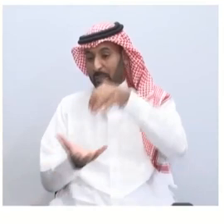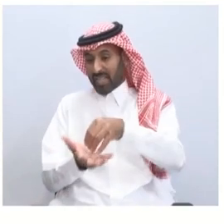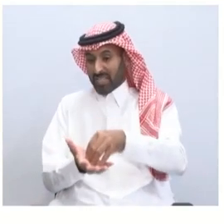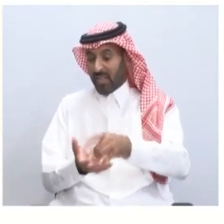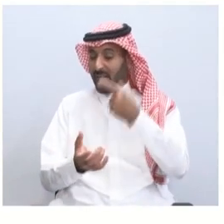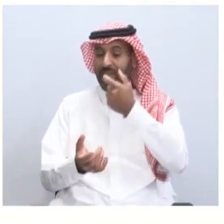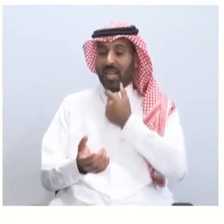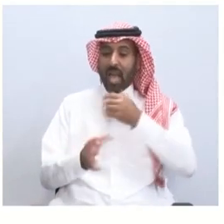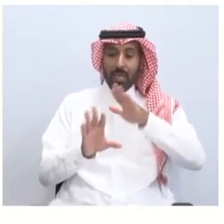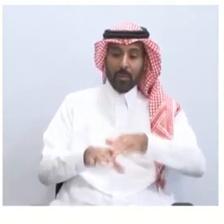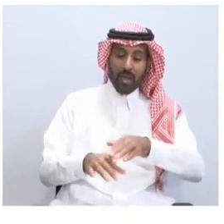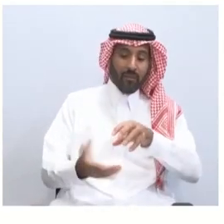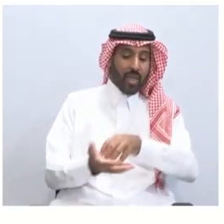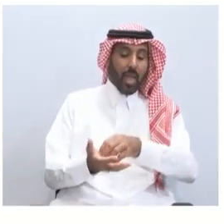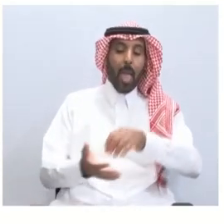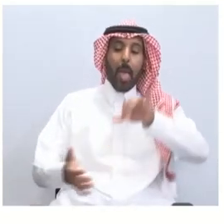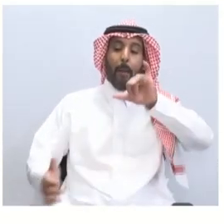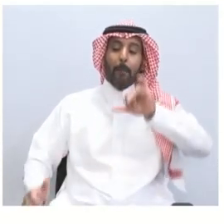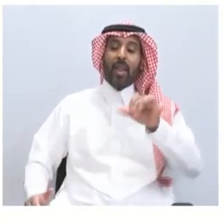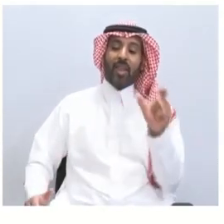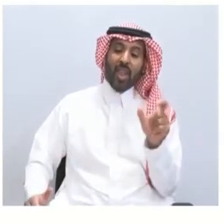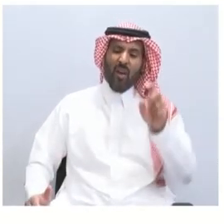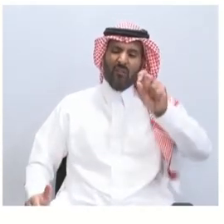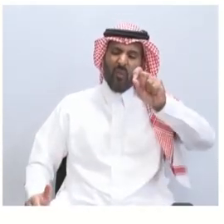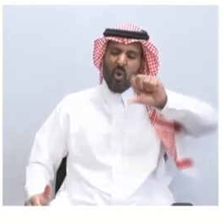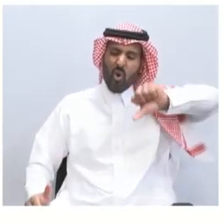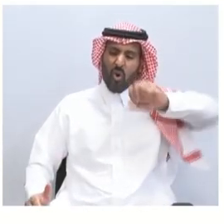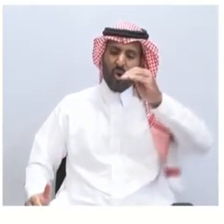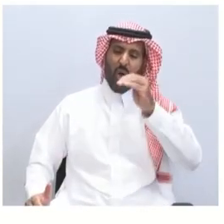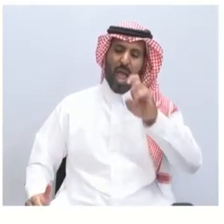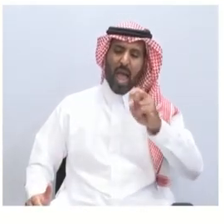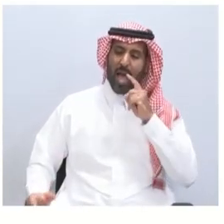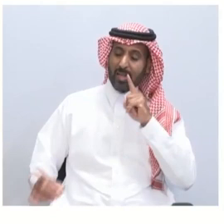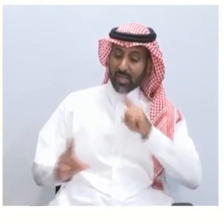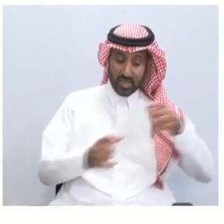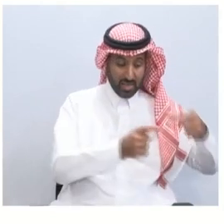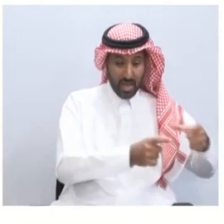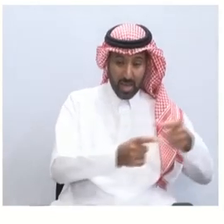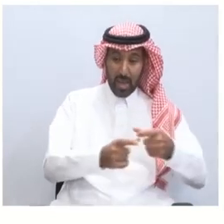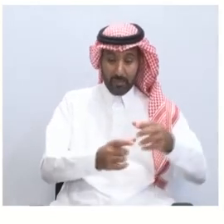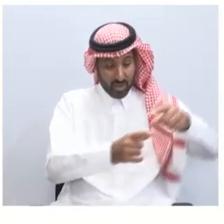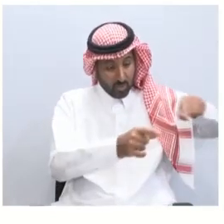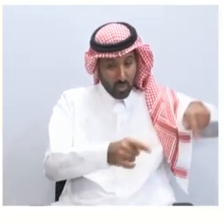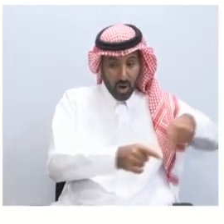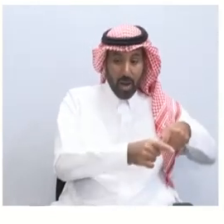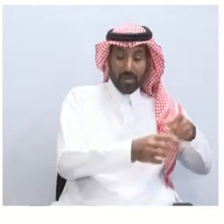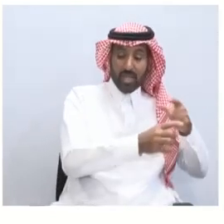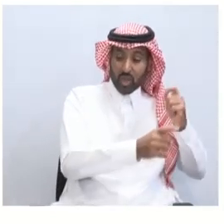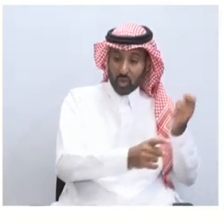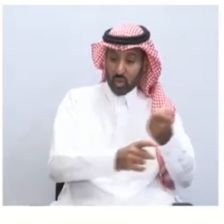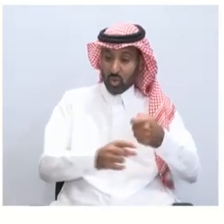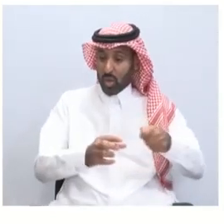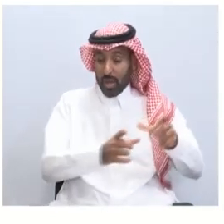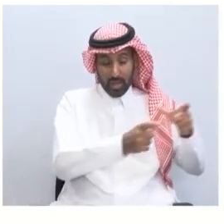في الرياض و منفوحه وايضا هناك بعض الحاميات الحاميه هي مجموعه من الجنود